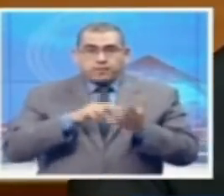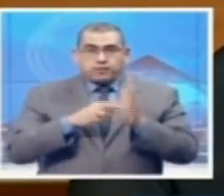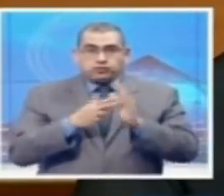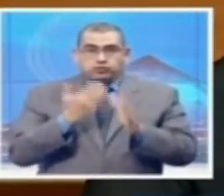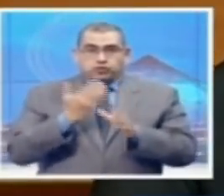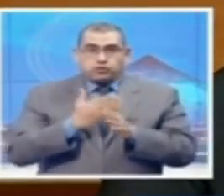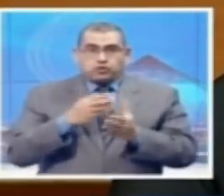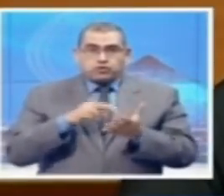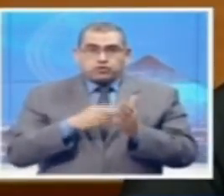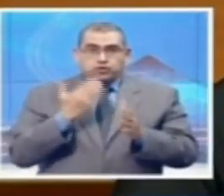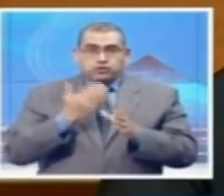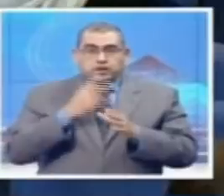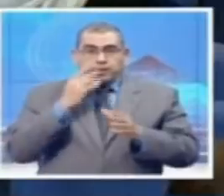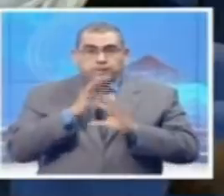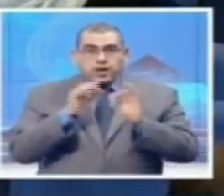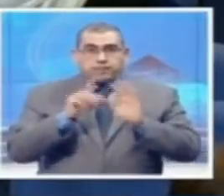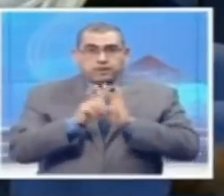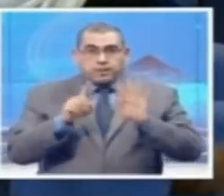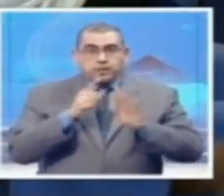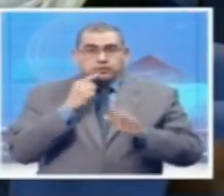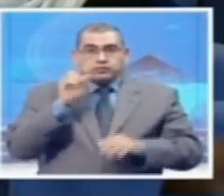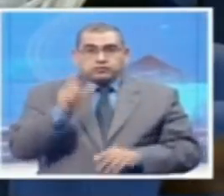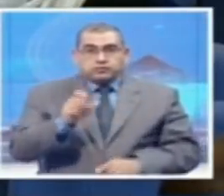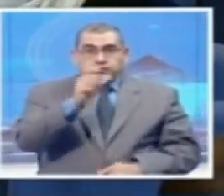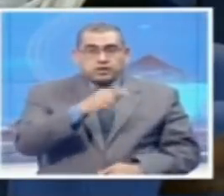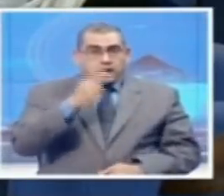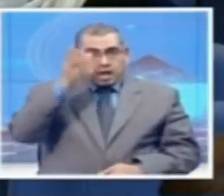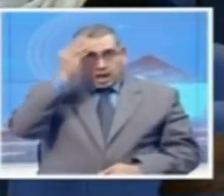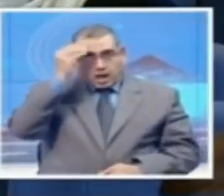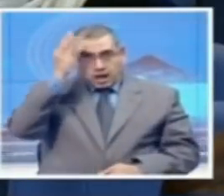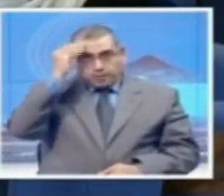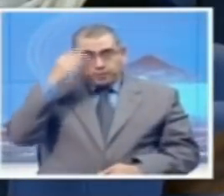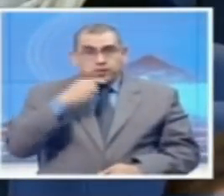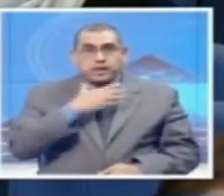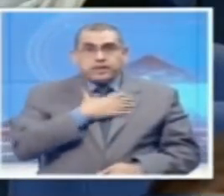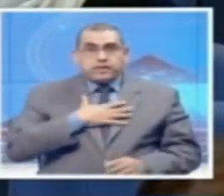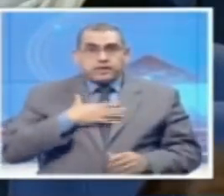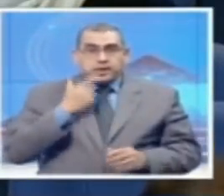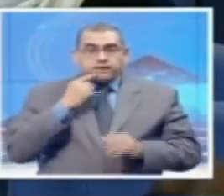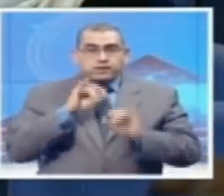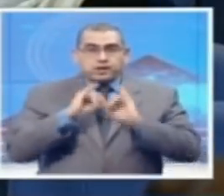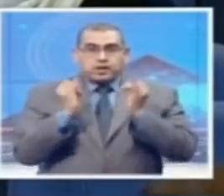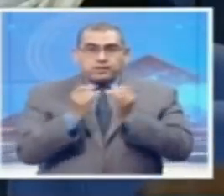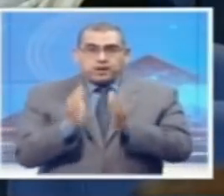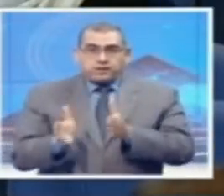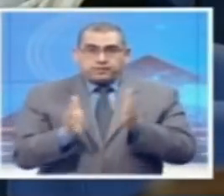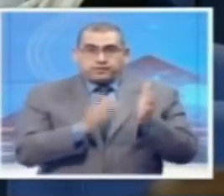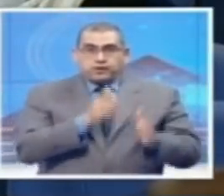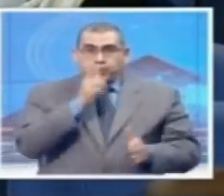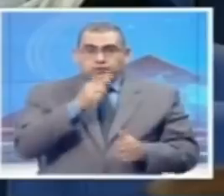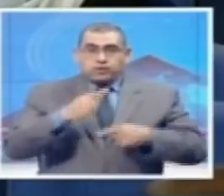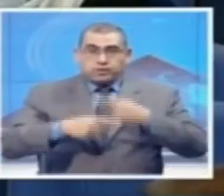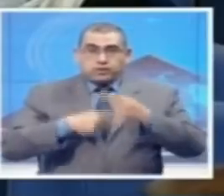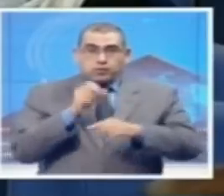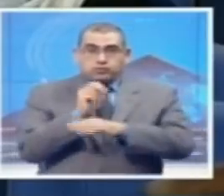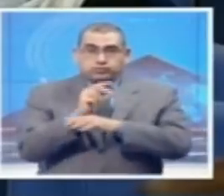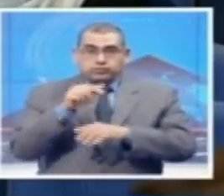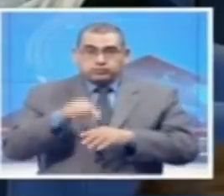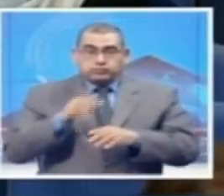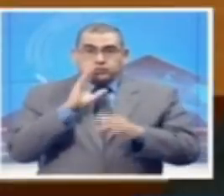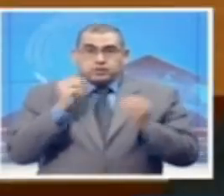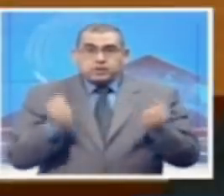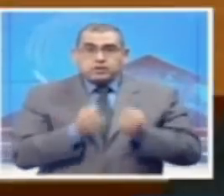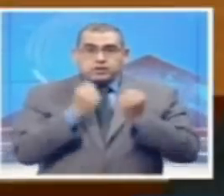العاملين بالأوقاف في مجال علمي النفس والاجتماع. هناك دورات في